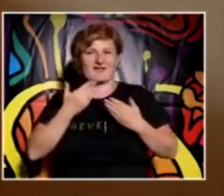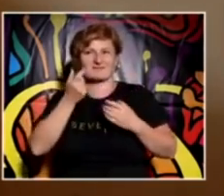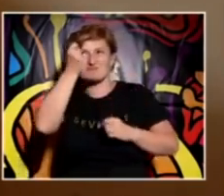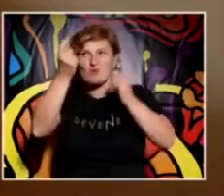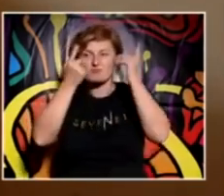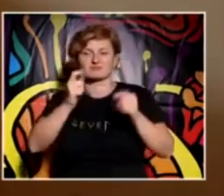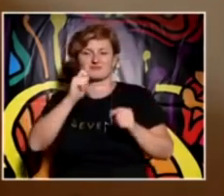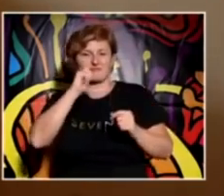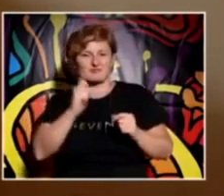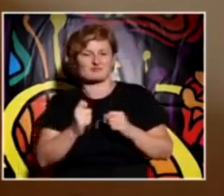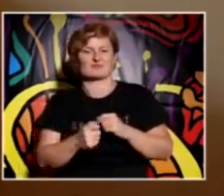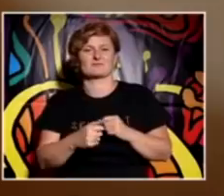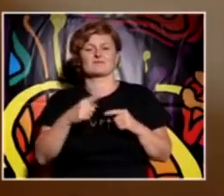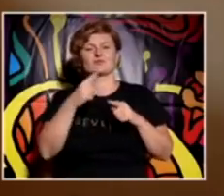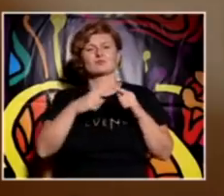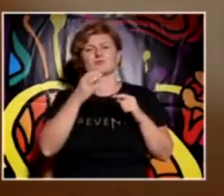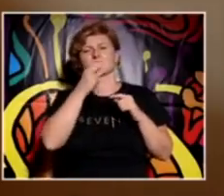mnie. Powiedzcie,